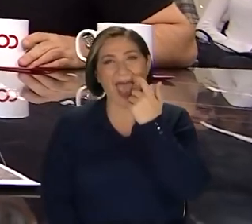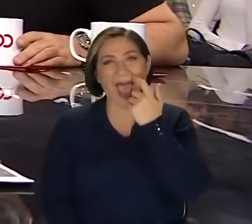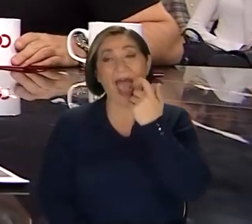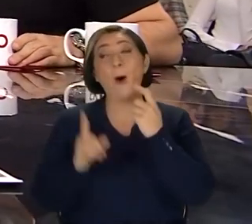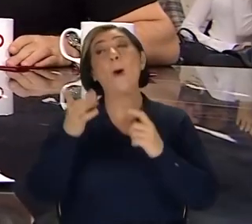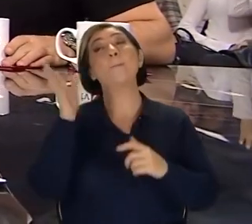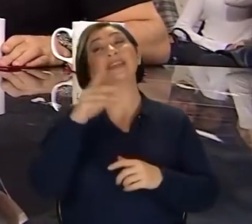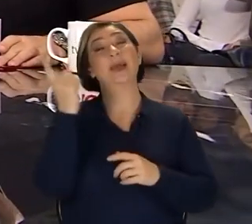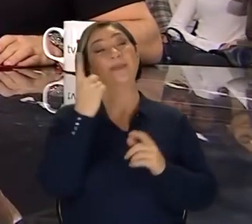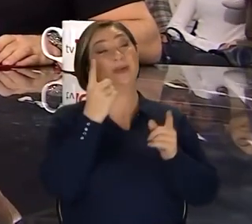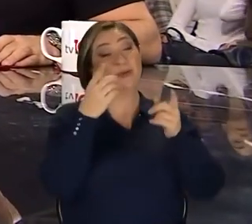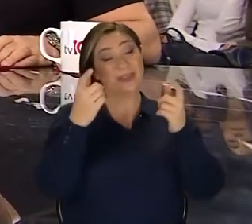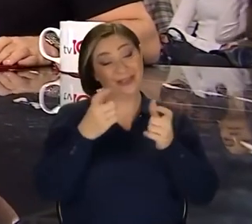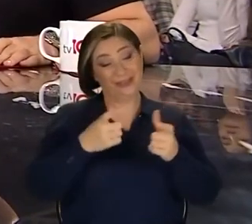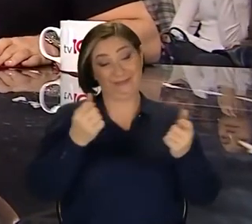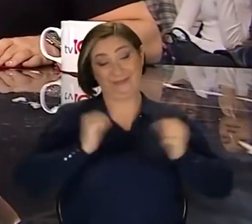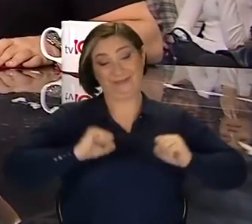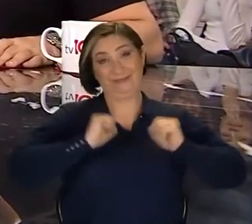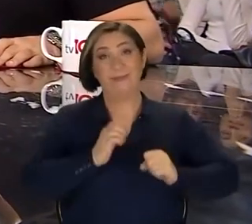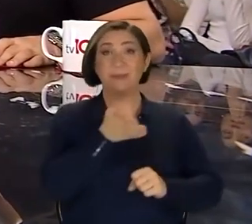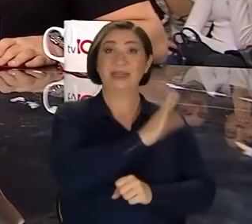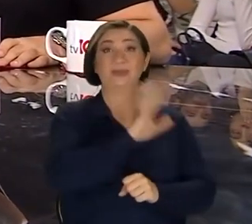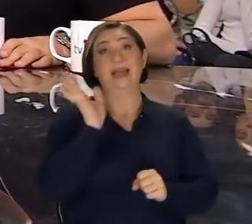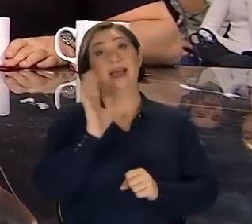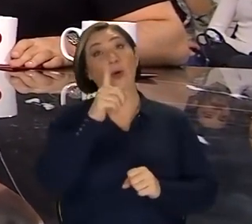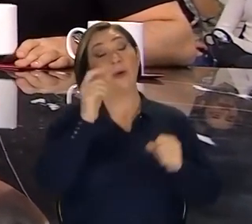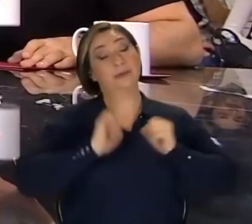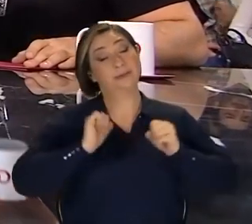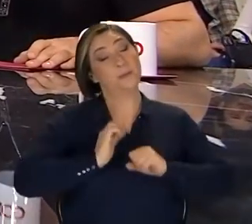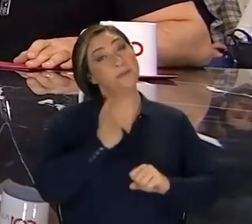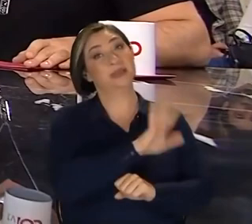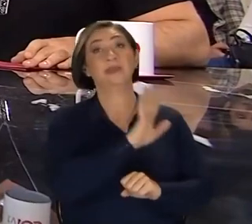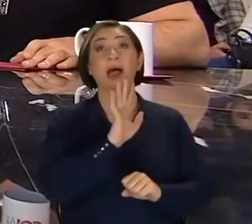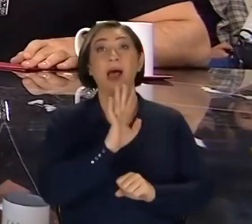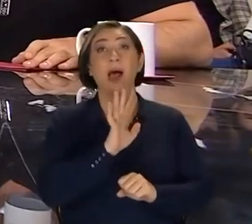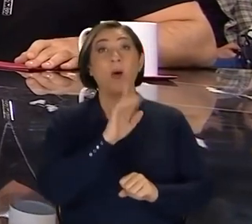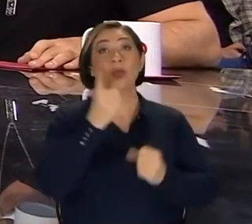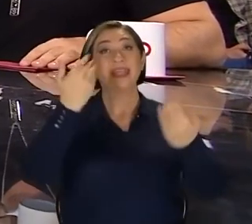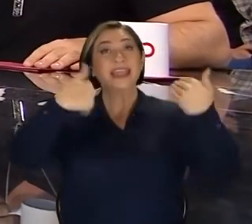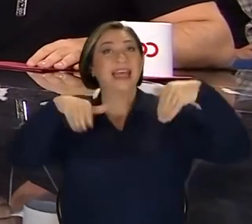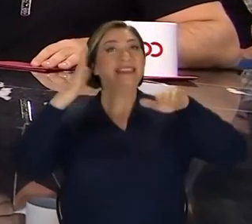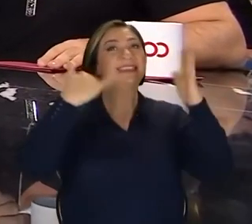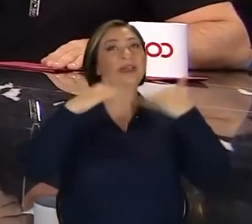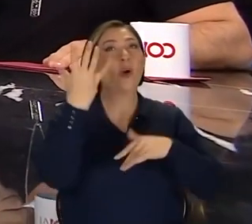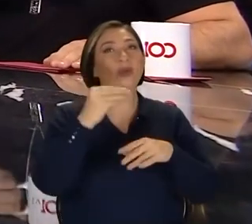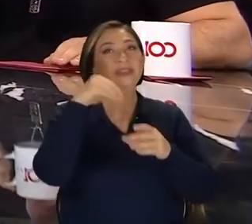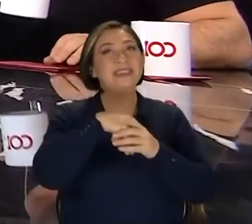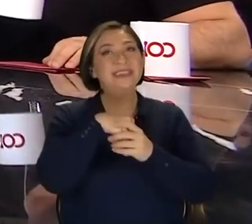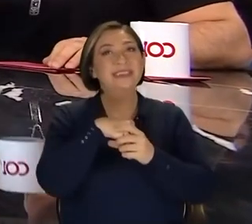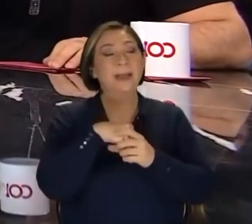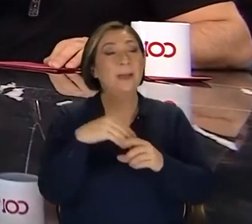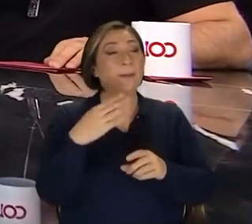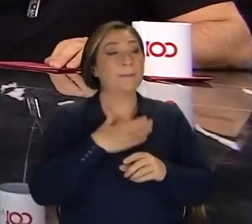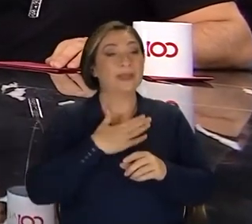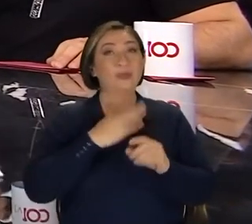Ama o başka bir stile yönelmişti. Evet. Başka bir stile yöneldi. Çok o dansçı olduğu için onun bir, yani fazla,